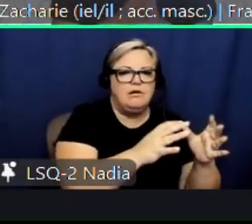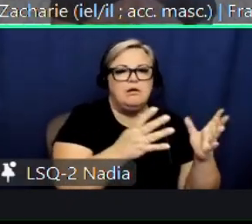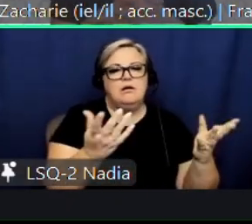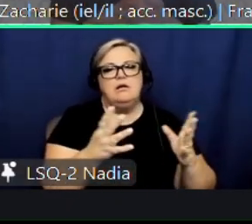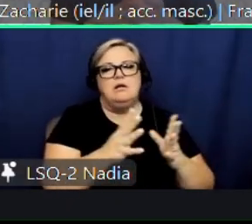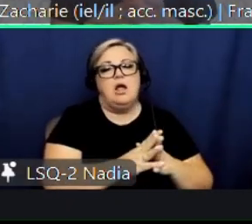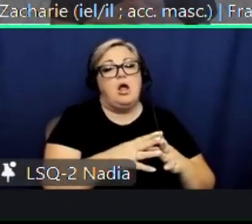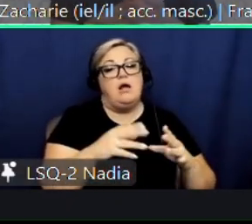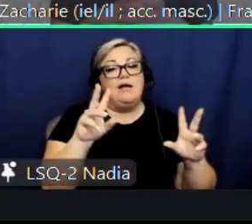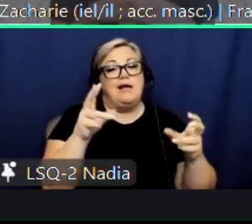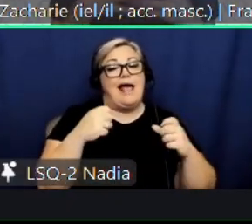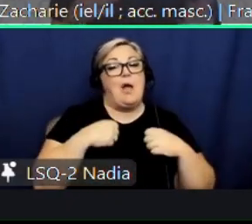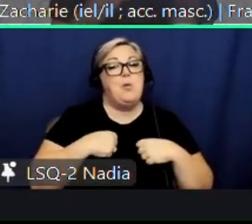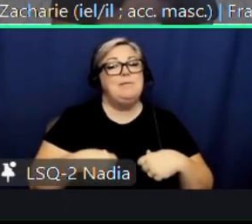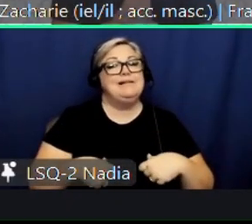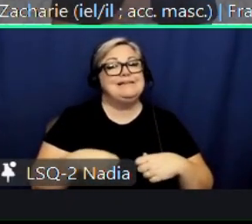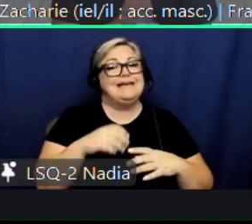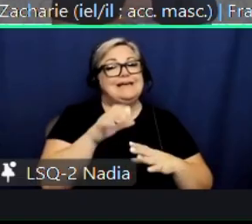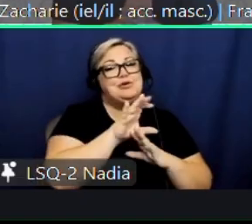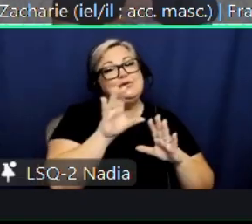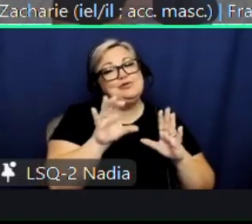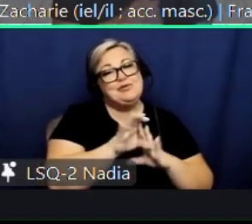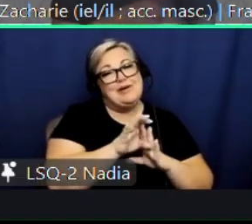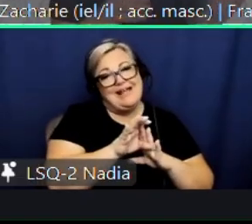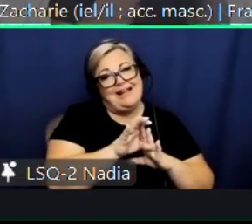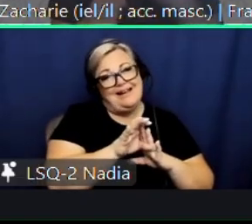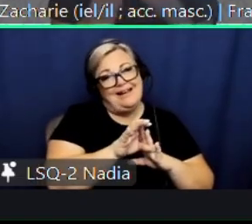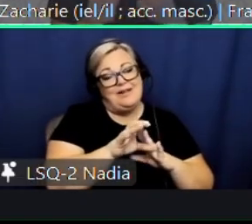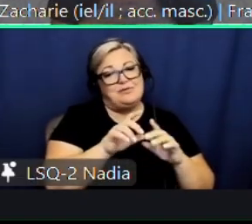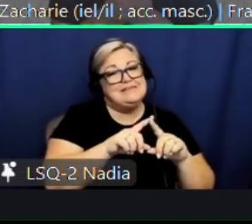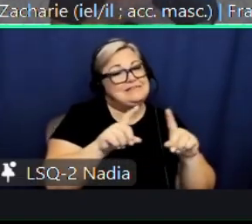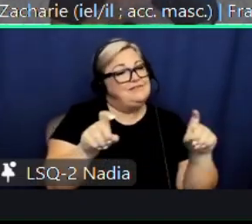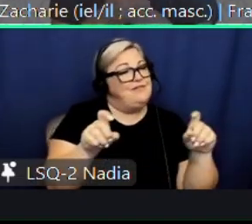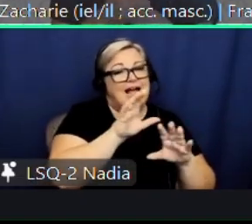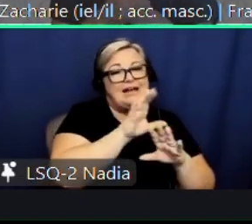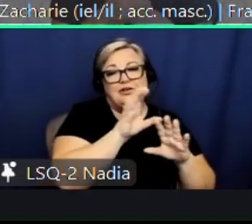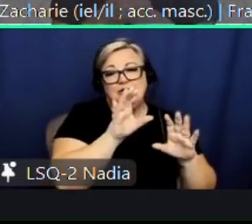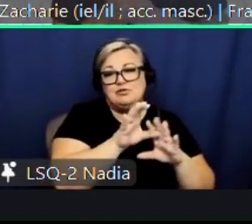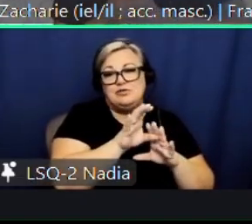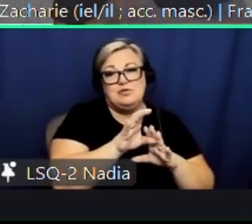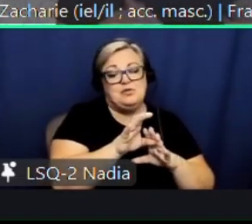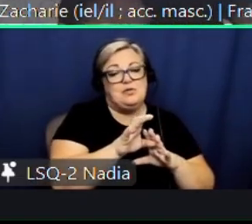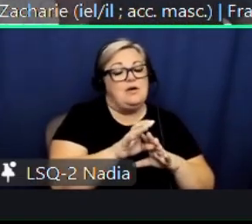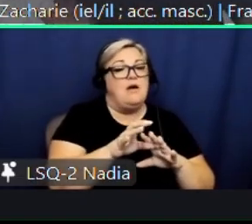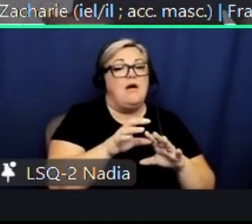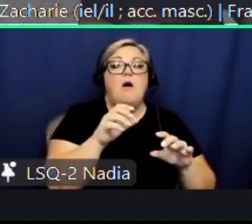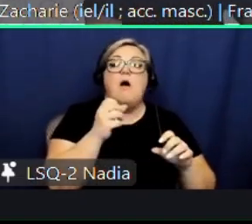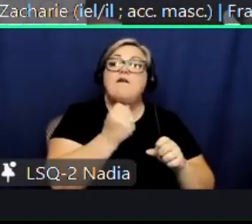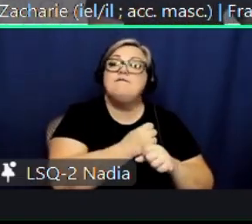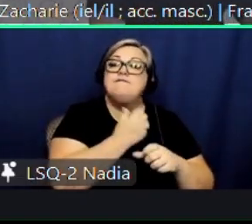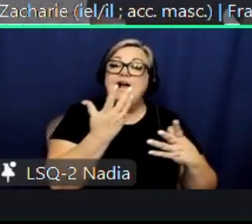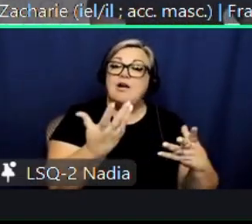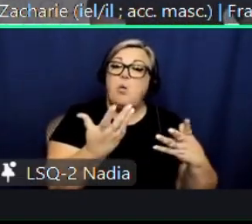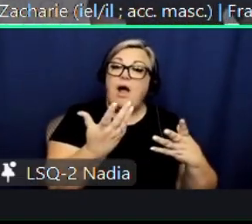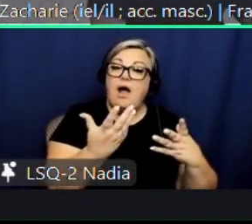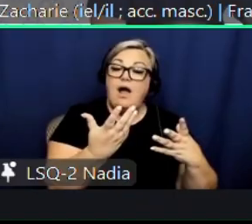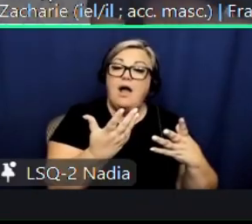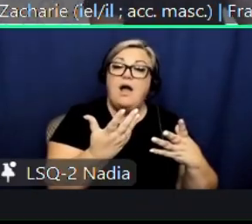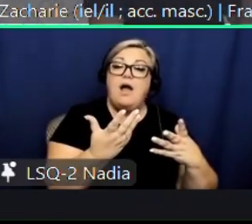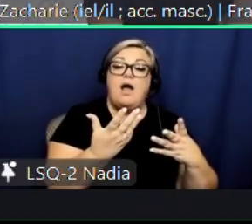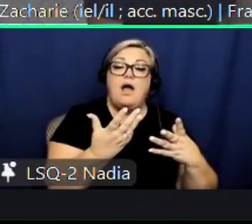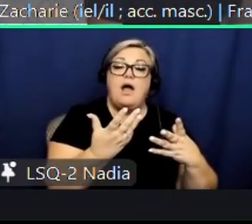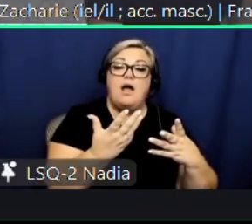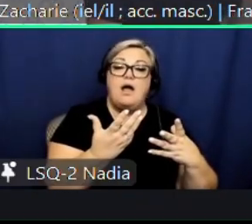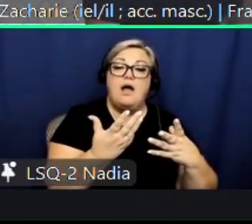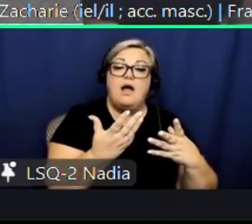L'humilité culturelle est très importante à l'approche interculturelle. Pour adopter une telle posture, on peut commencer